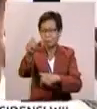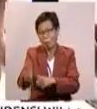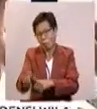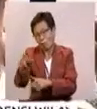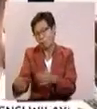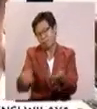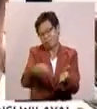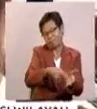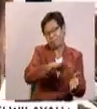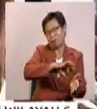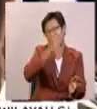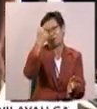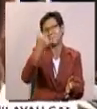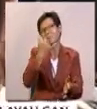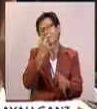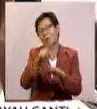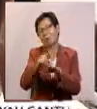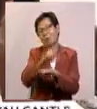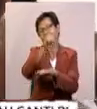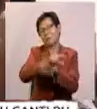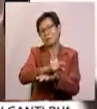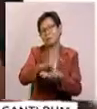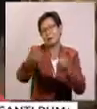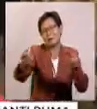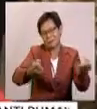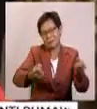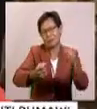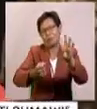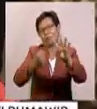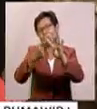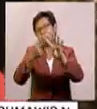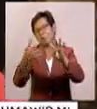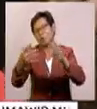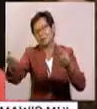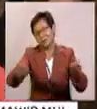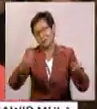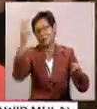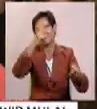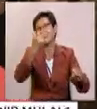penyalahgunaan aset kerajaan berkenaan.